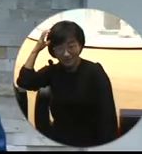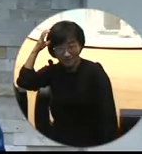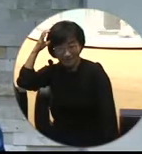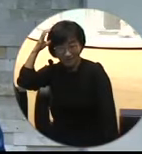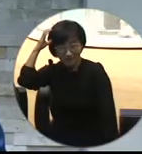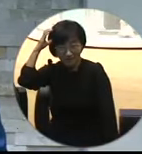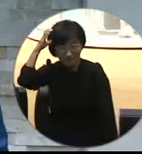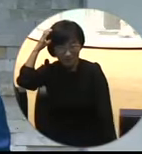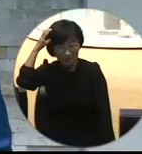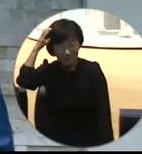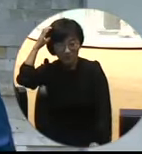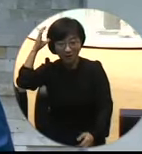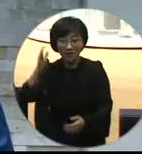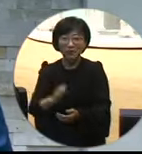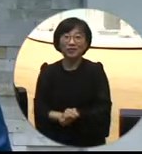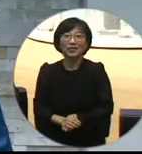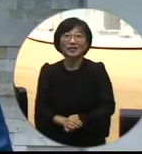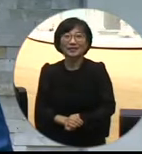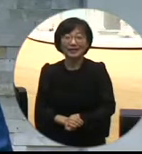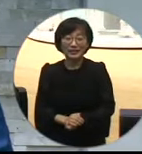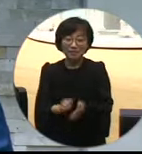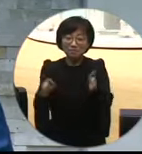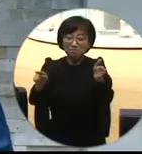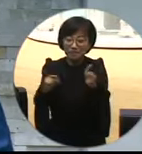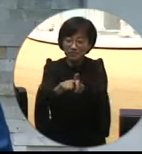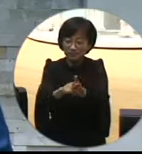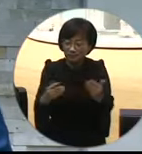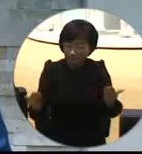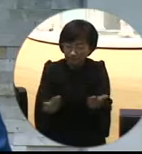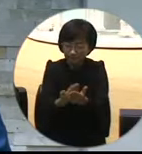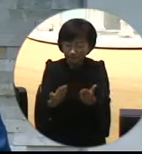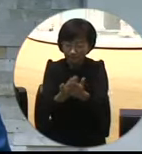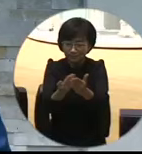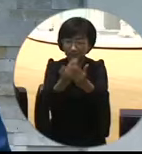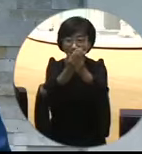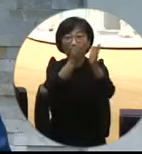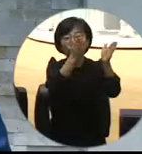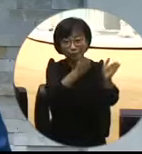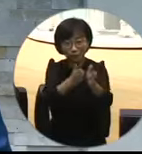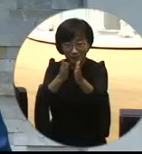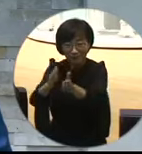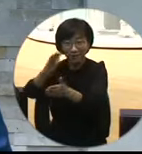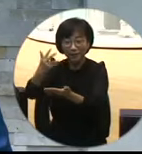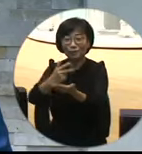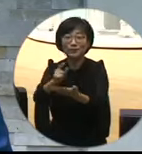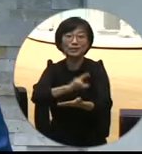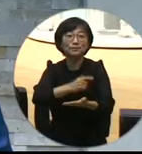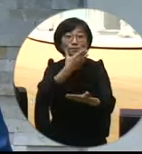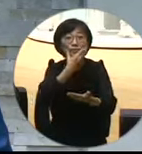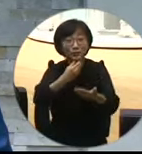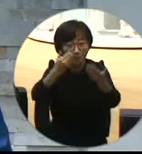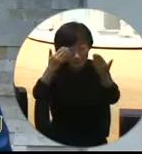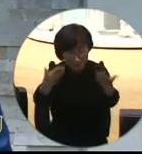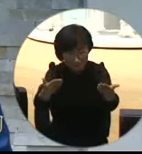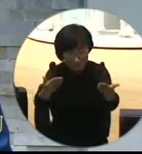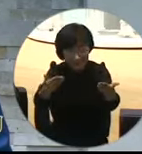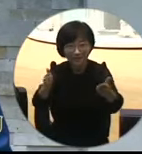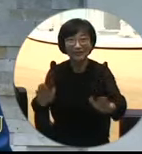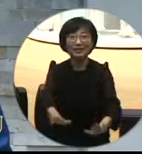정말로 힘찬 그런 믿음의 도약을 여러분 준비하시기를 주님으로 축복합니다. 그럼